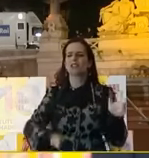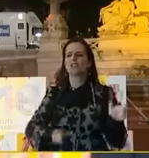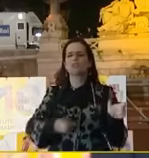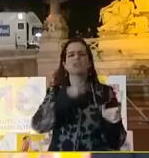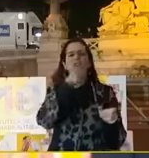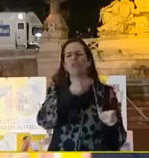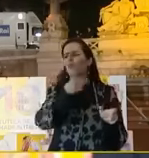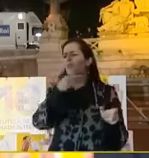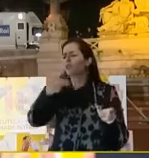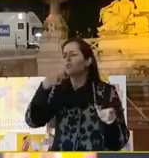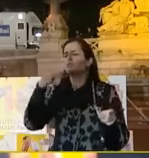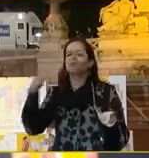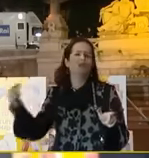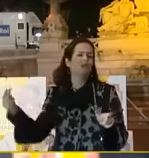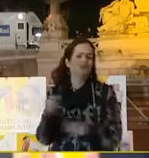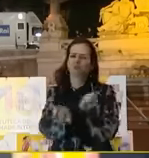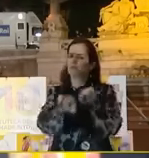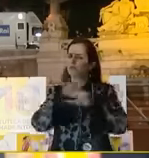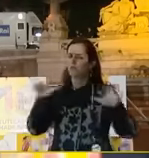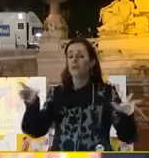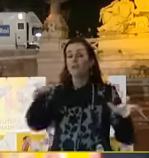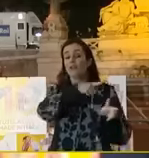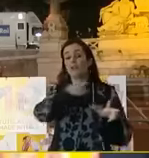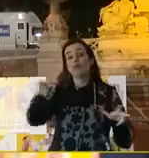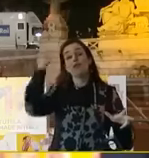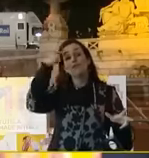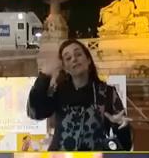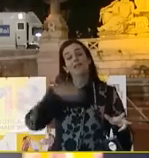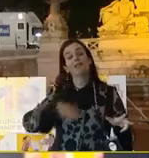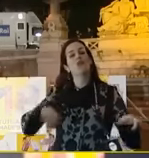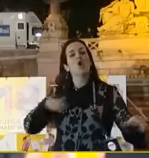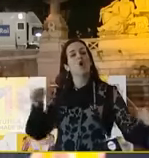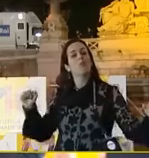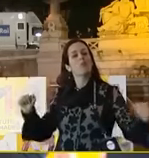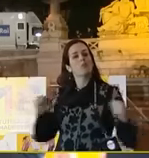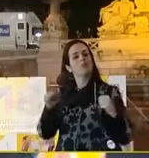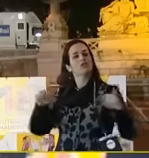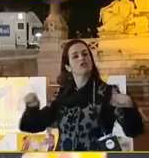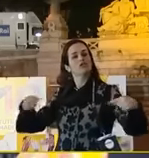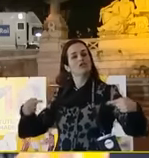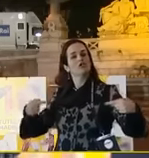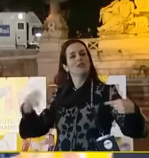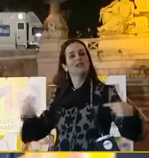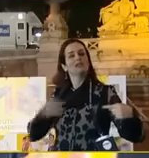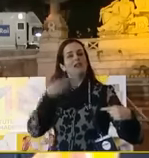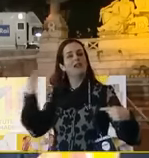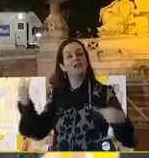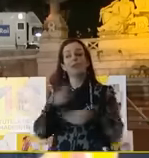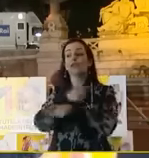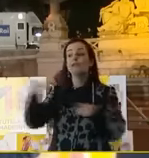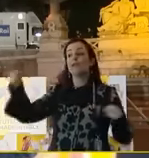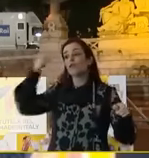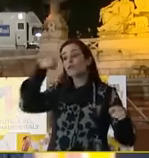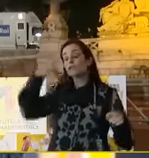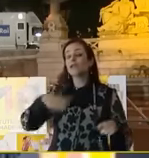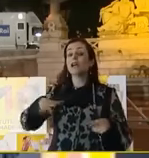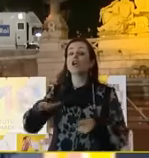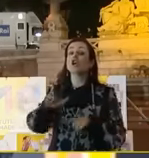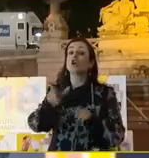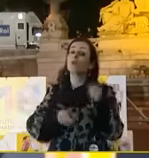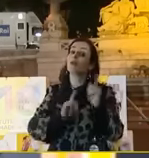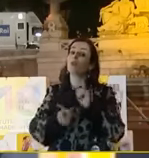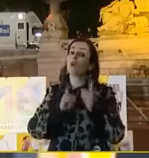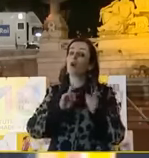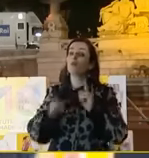ho fatto opposizione con tutto me stesso. Oggi l'unica cosa che dobbiamo fare come popolo è unirci, non lasciarci dividere,